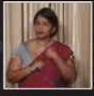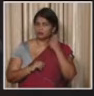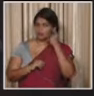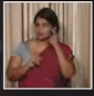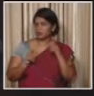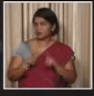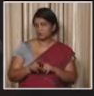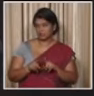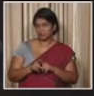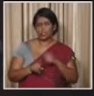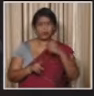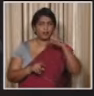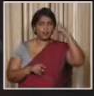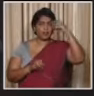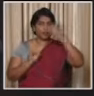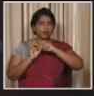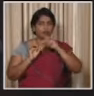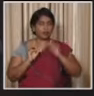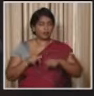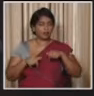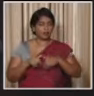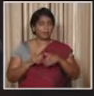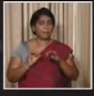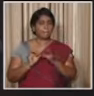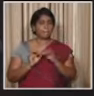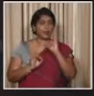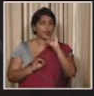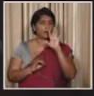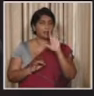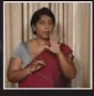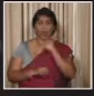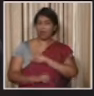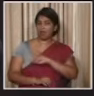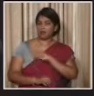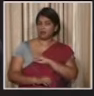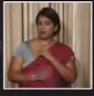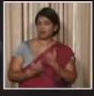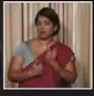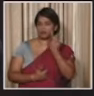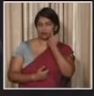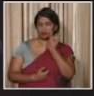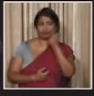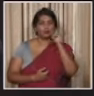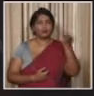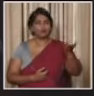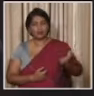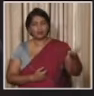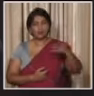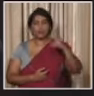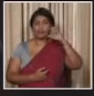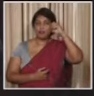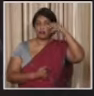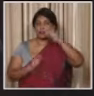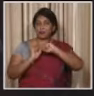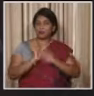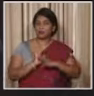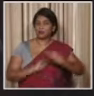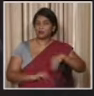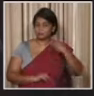හැටියට විදුලි බල මණ්ඩලය මේ වෙනකොට බිලියන් 65ක් ලාභ උපයනවා මේ අහිංසක ජනතාවගෙන් විදුලි බිල වැඩි